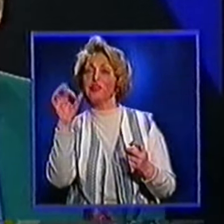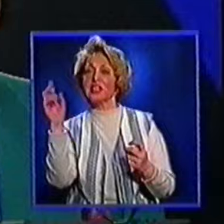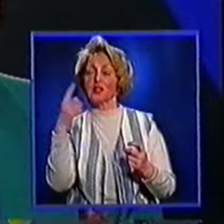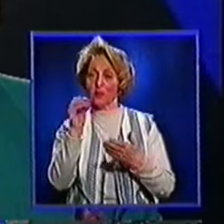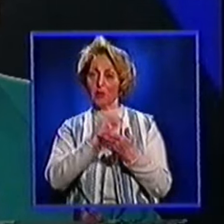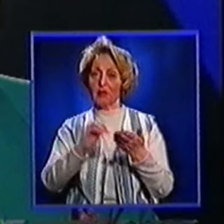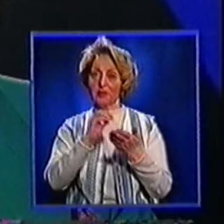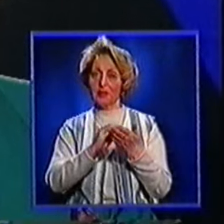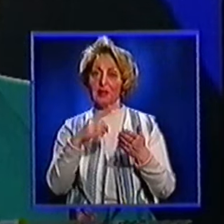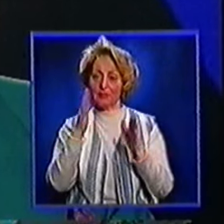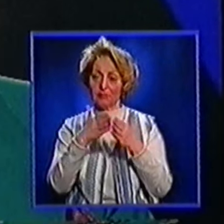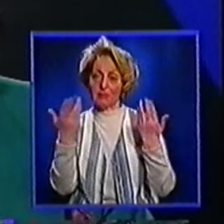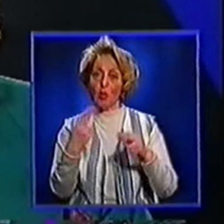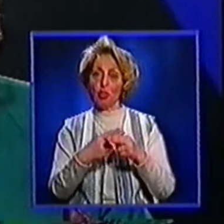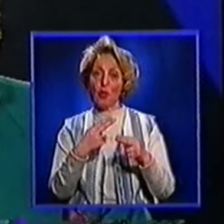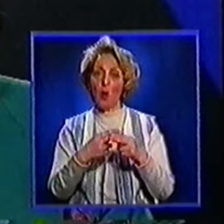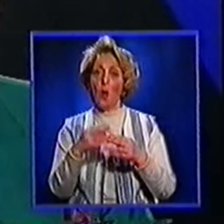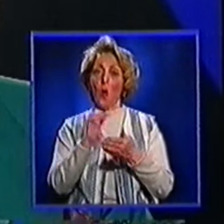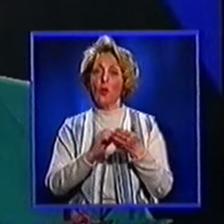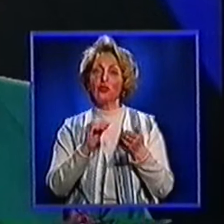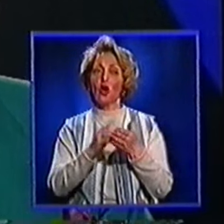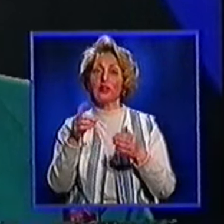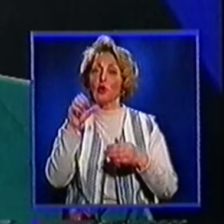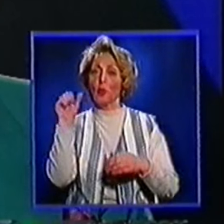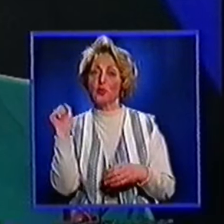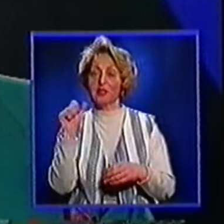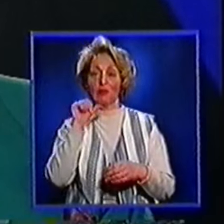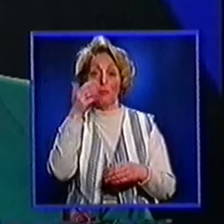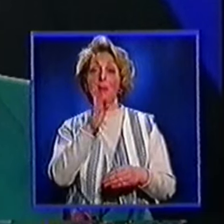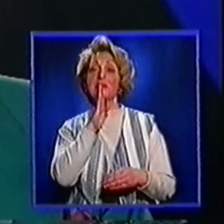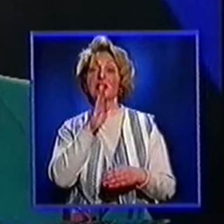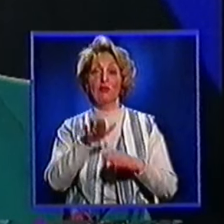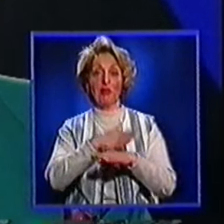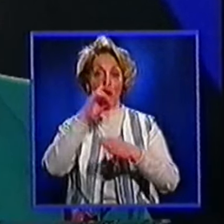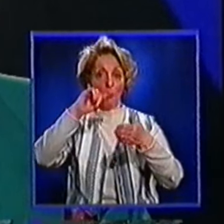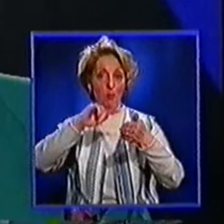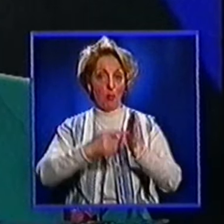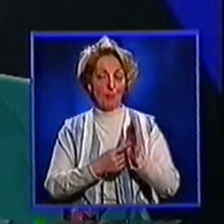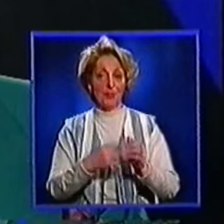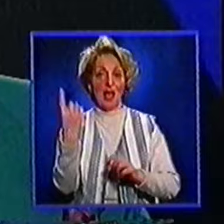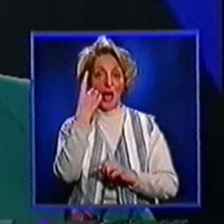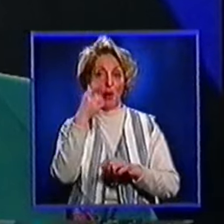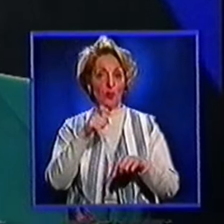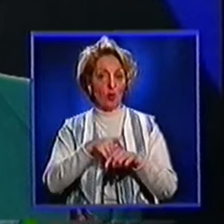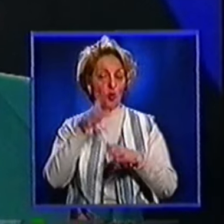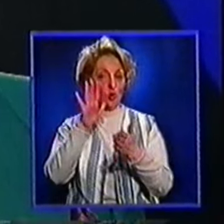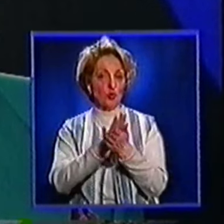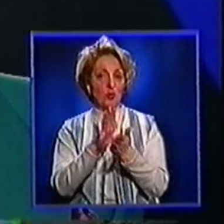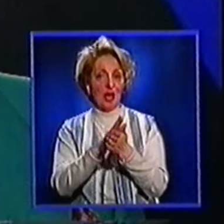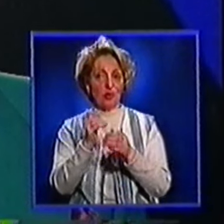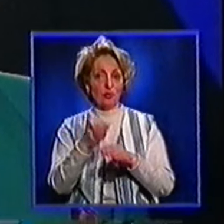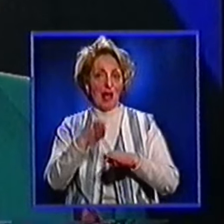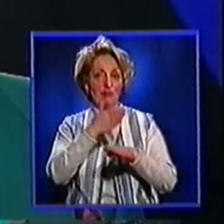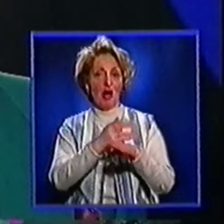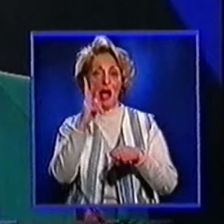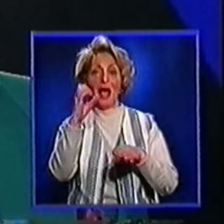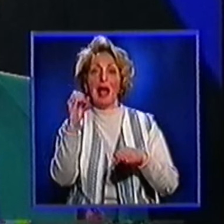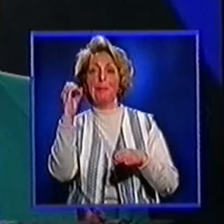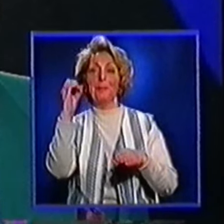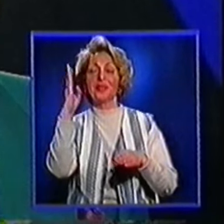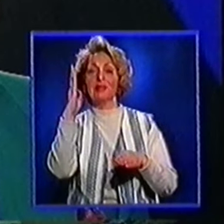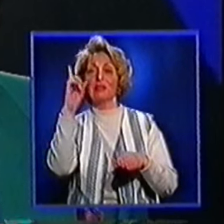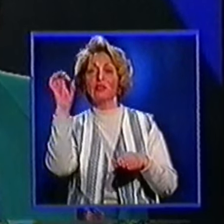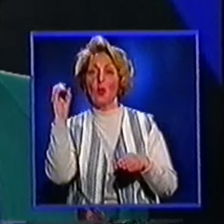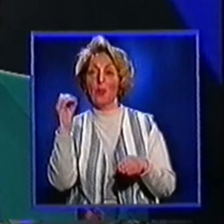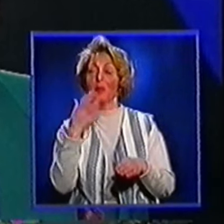communistes, aux élections complexes. Demain midi, mise au point, à 13h le journal, juste avant l'hebdo. Excellente soirée à